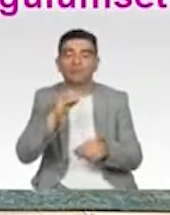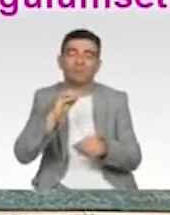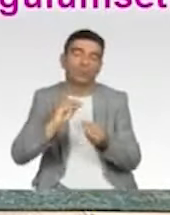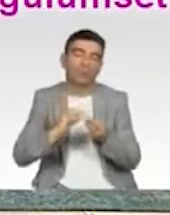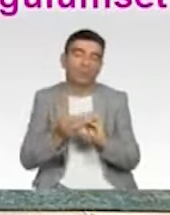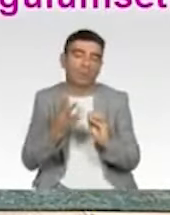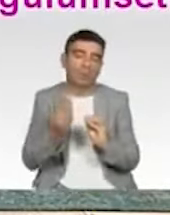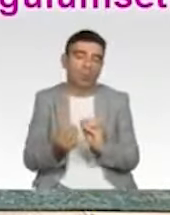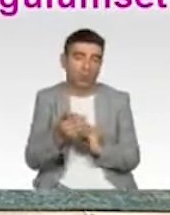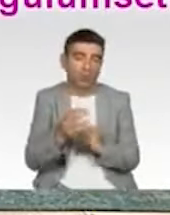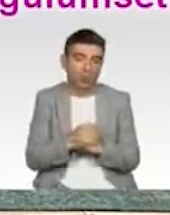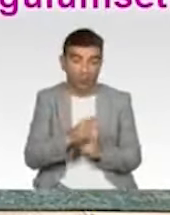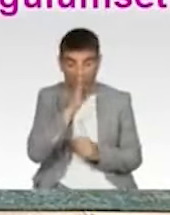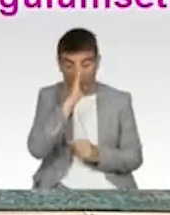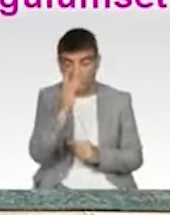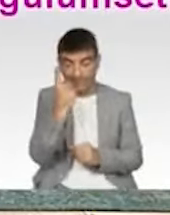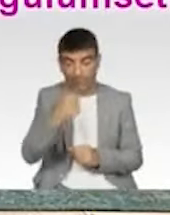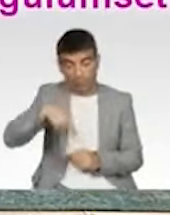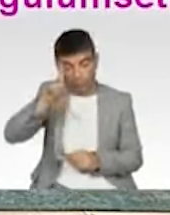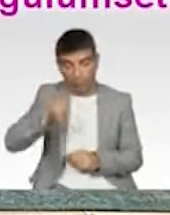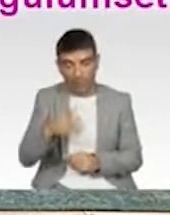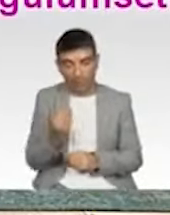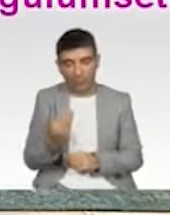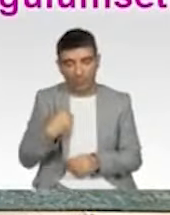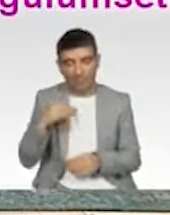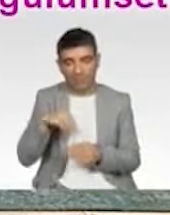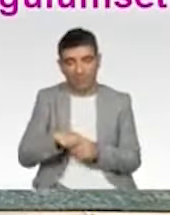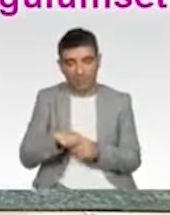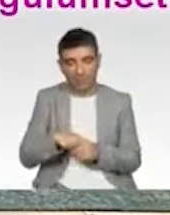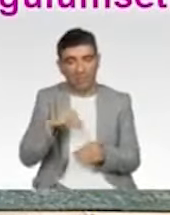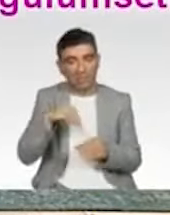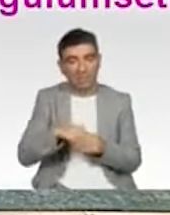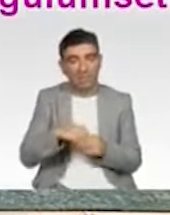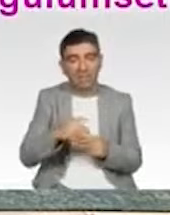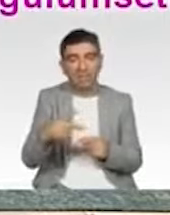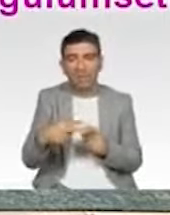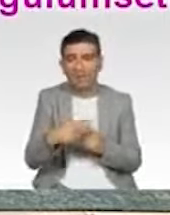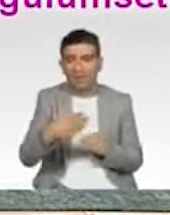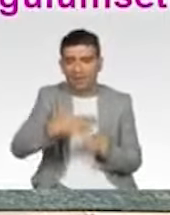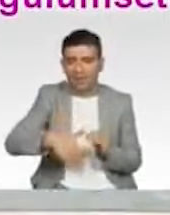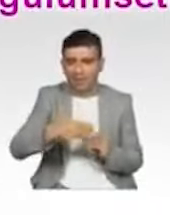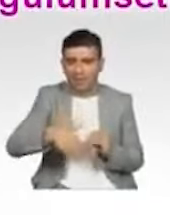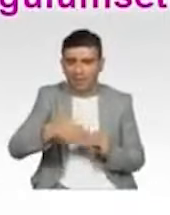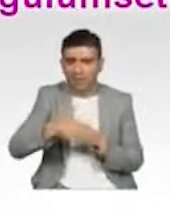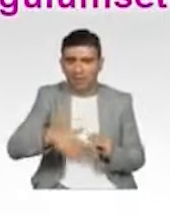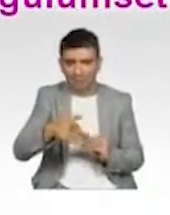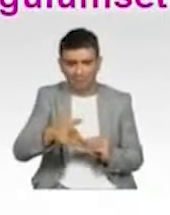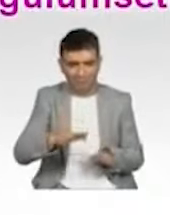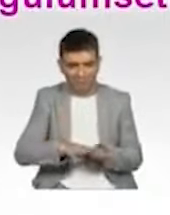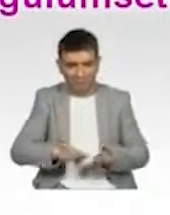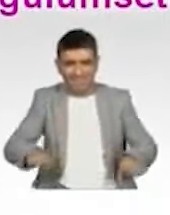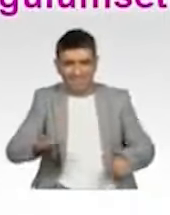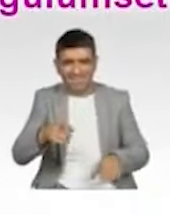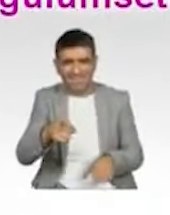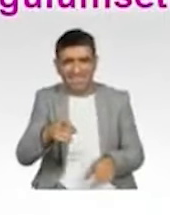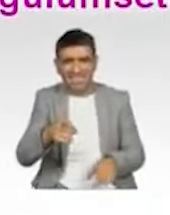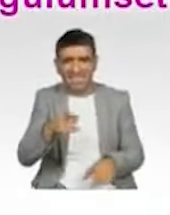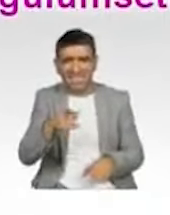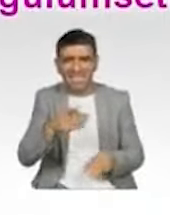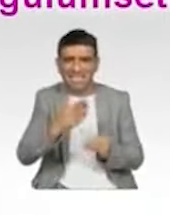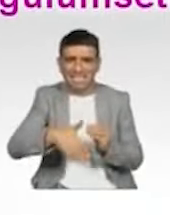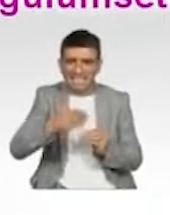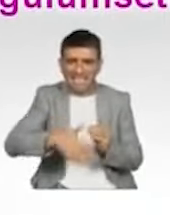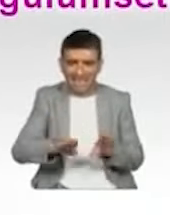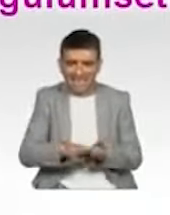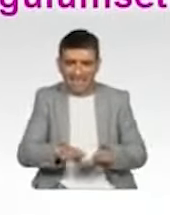Artık mikroplastikler çok ciddi bir gündem oldu bizim için. Kesme tahtaları mesela. Konudan konuya atlıyorum biliyorum ama mutfakta kullanılan kesme